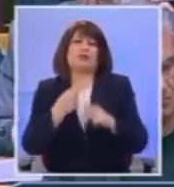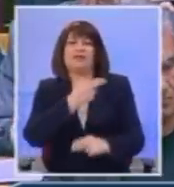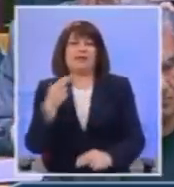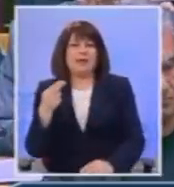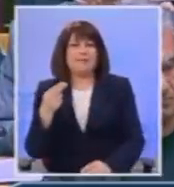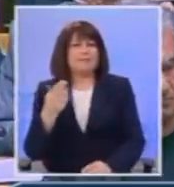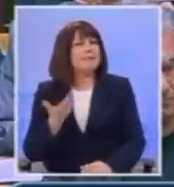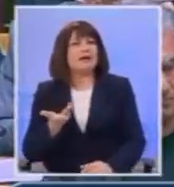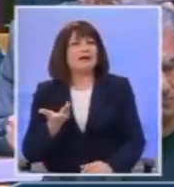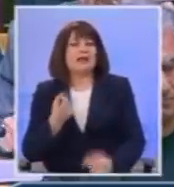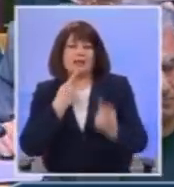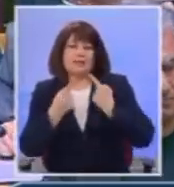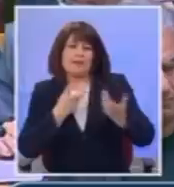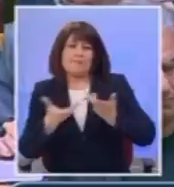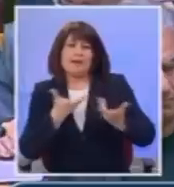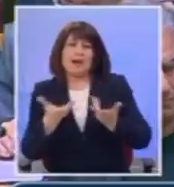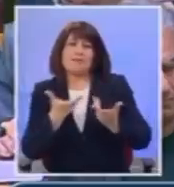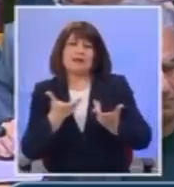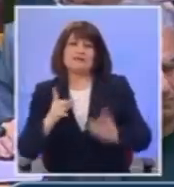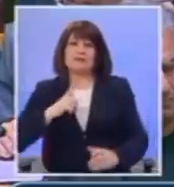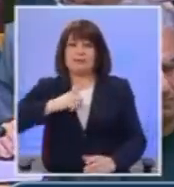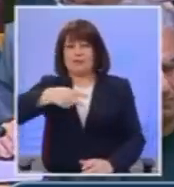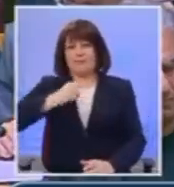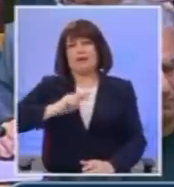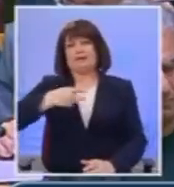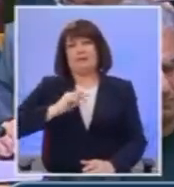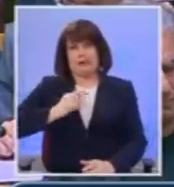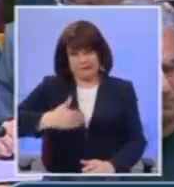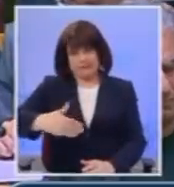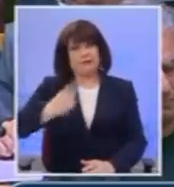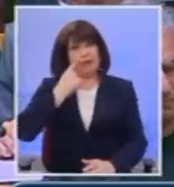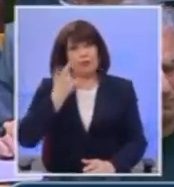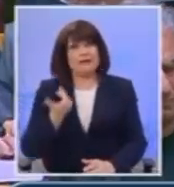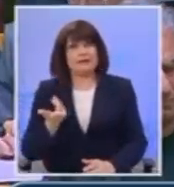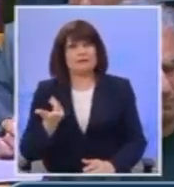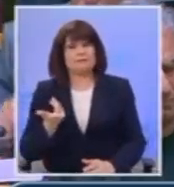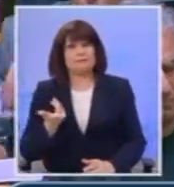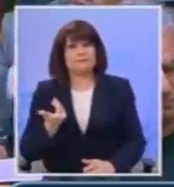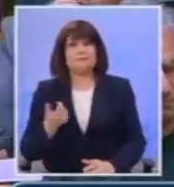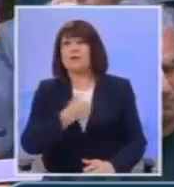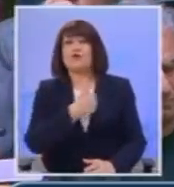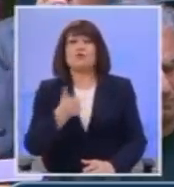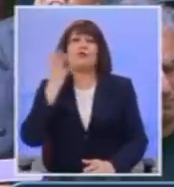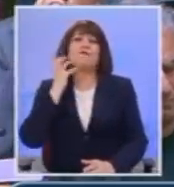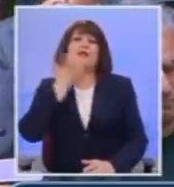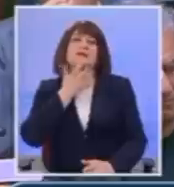της διαπραγμάτευσης που περιμένουμε τις απαντήσεις σας στο επόμενο διάστημα. Δεν είναι βέβαια μόνο ο